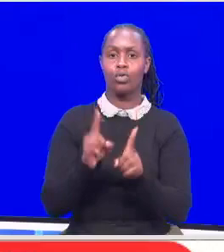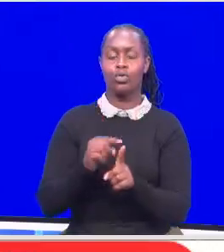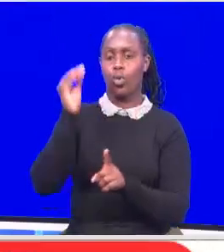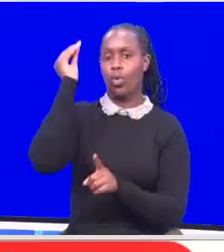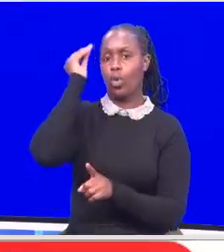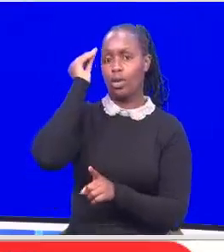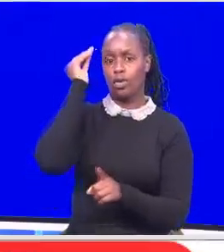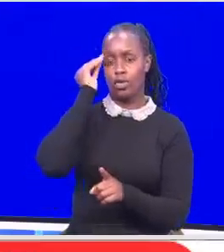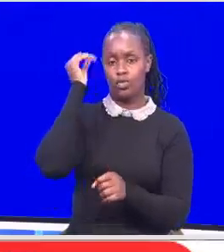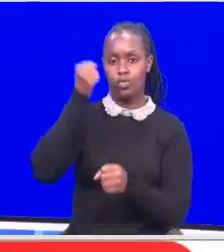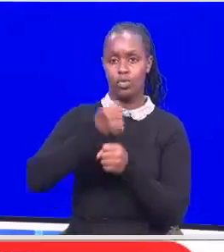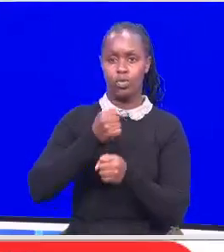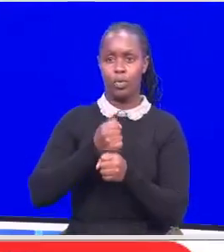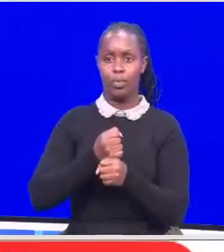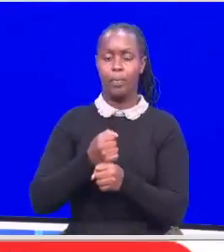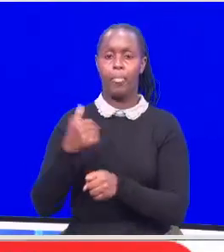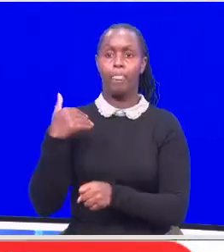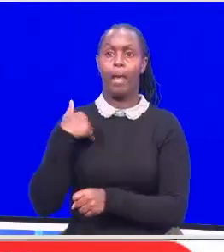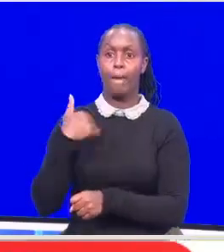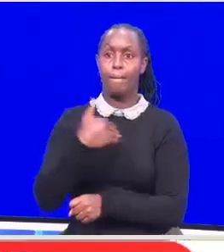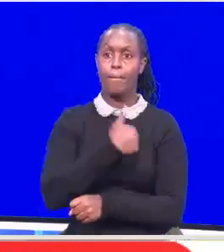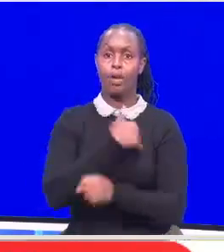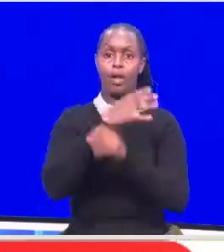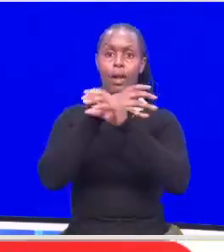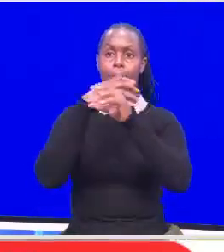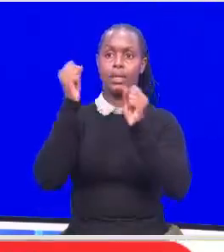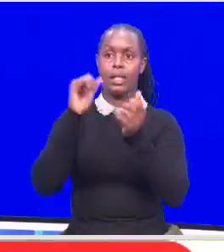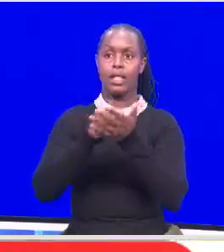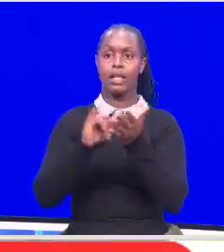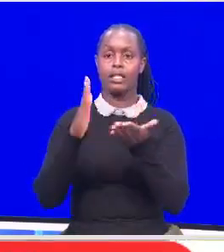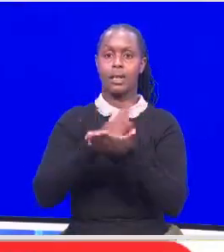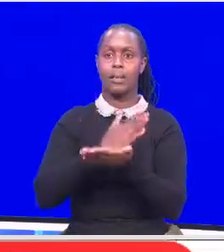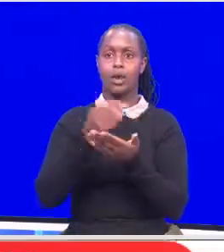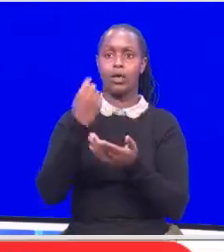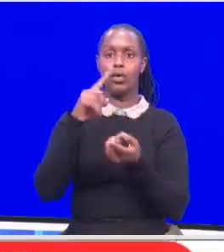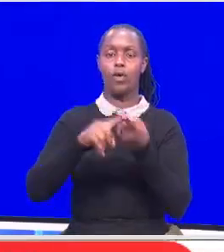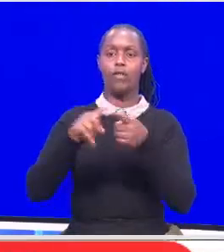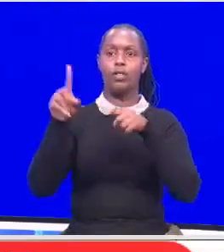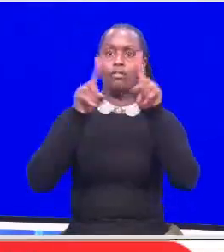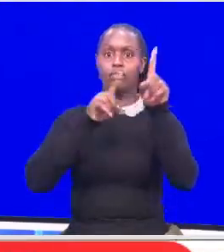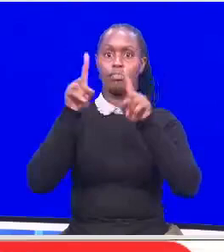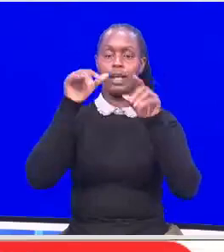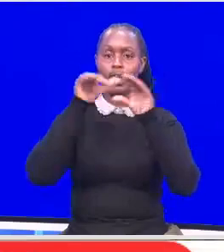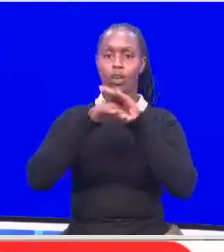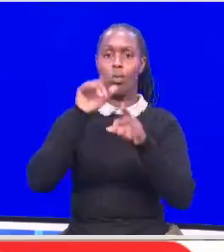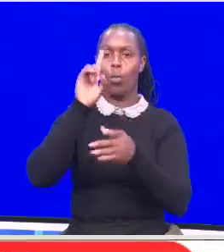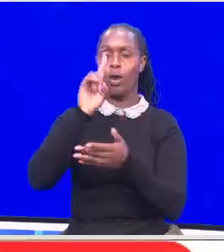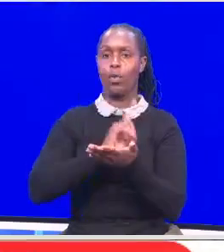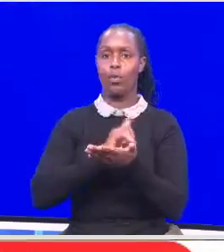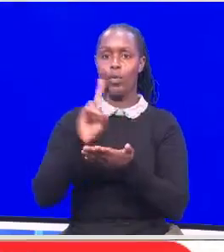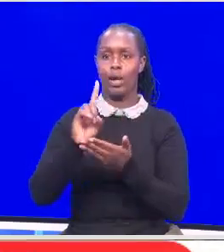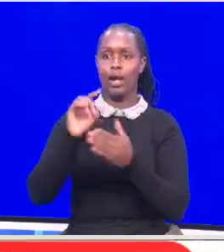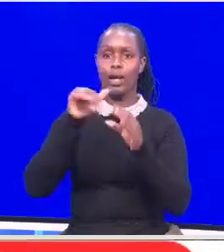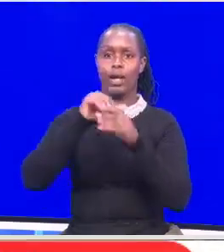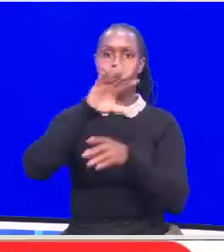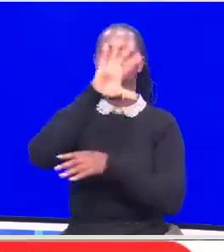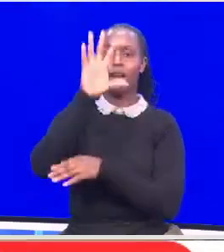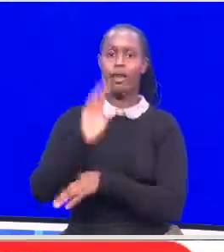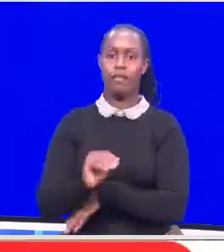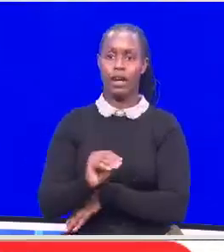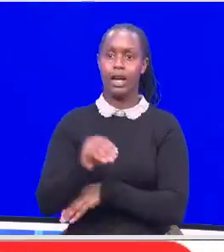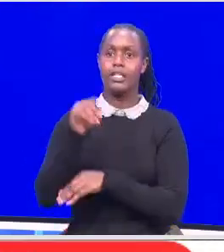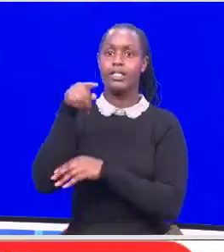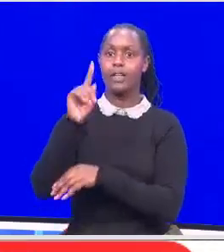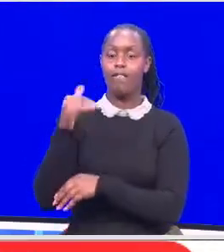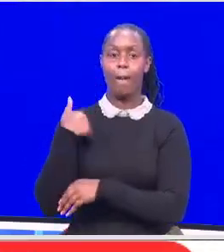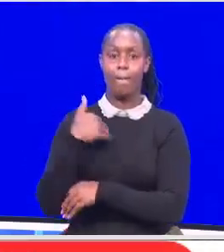Ziara ya rais wa Poland ni mojawapo ya safari yake ya wiki moja katika bara la Afrika. Rais huyo akitua